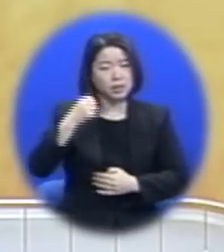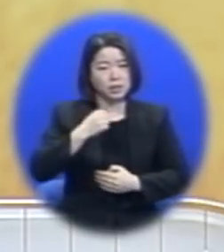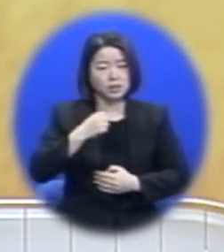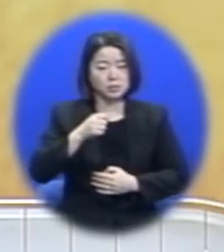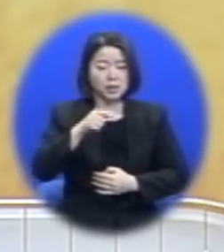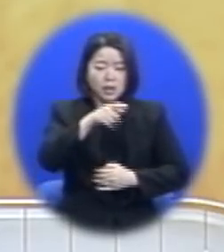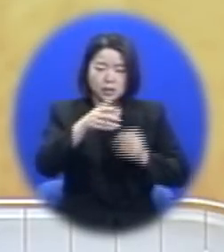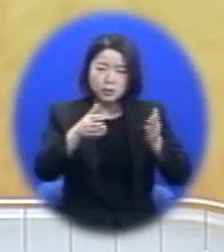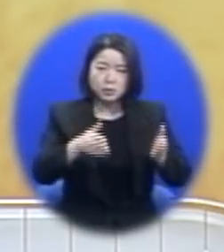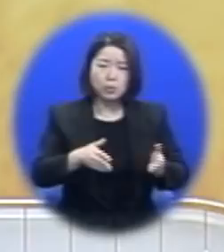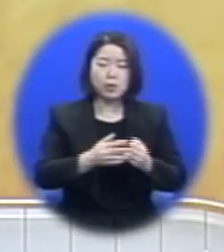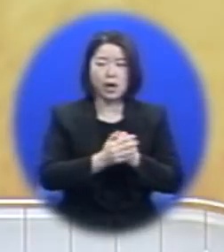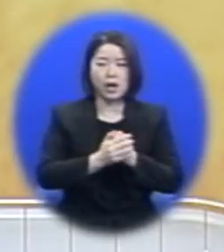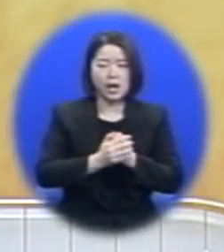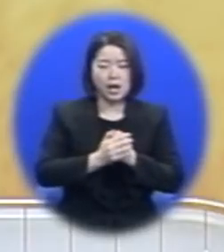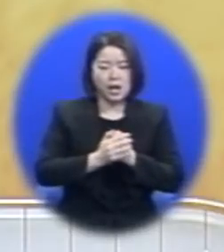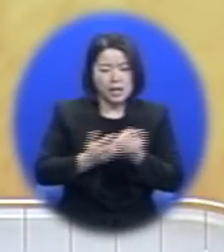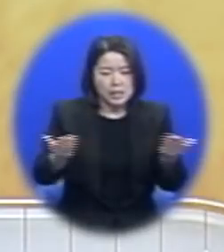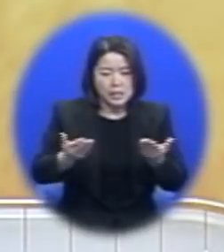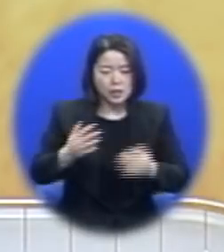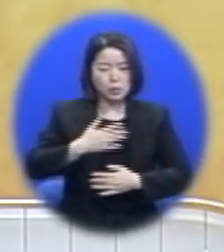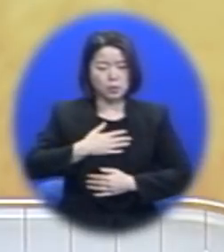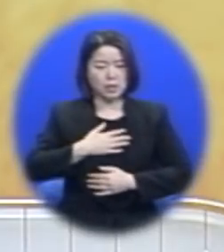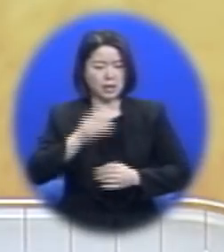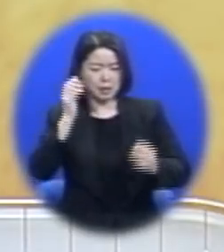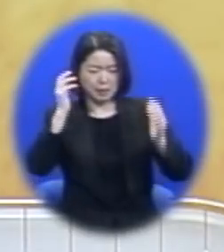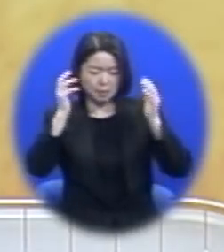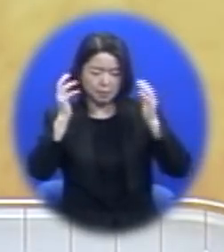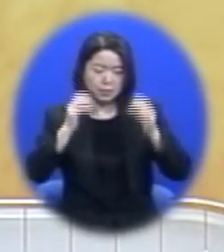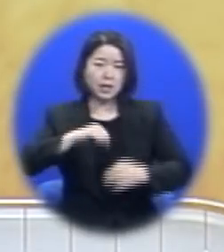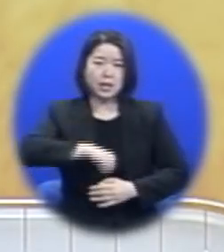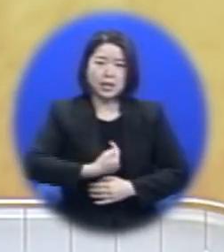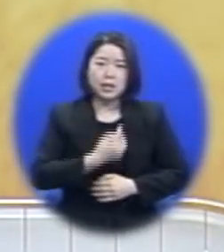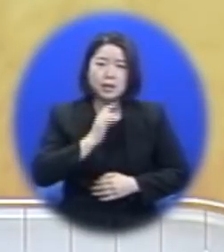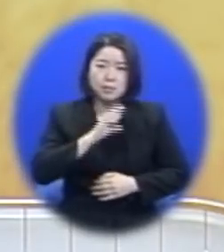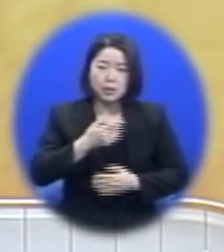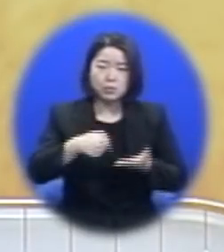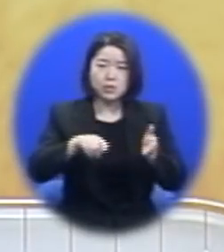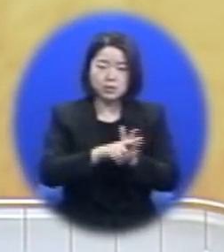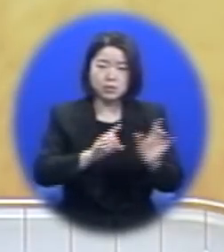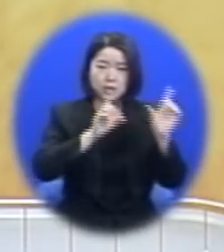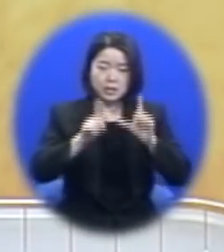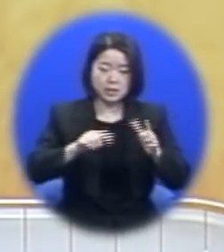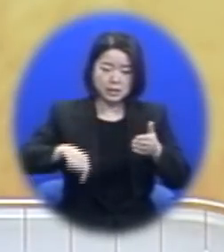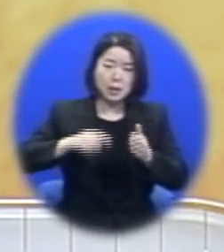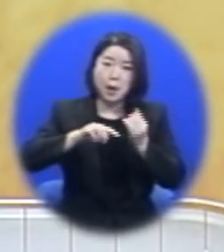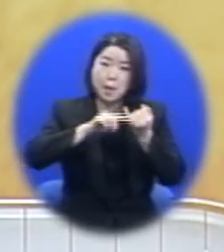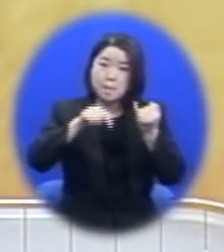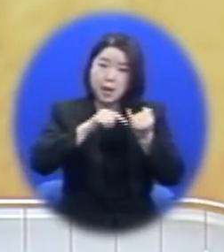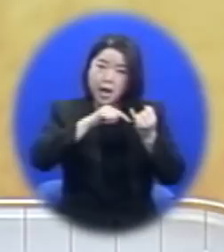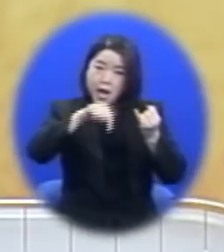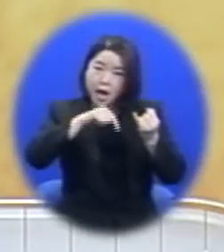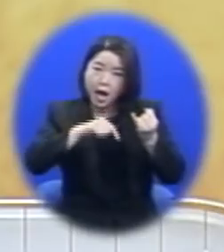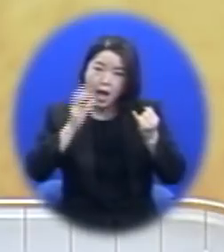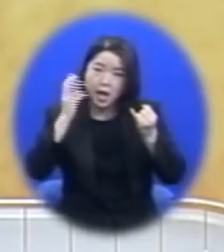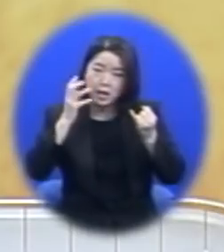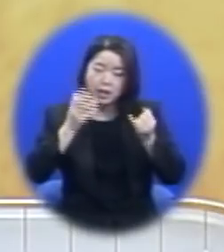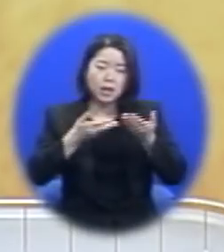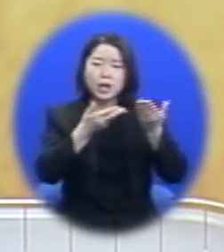일한다고 정신없이 나를 위해 살았지 태중에 있는 아이에게 해준 게 너무 없다는 미안한 마음이